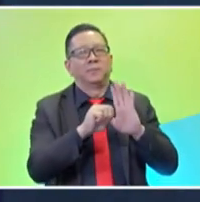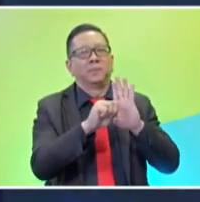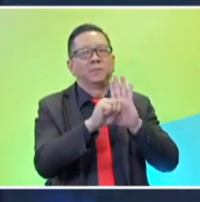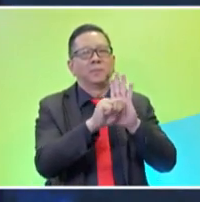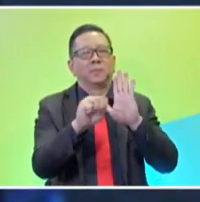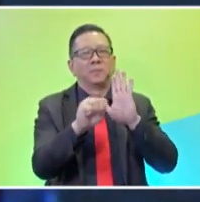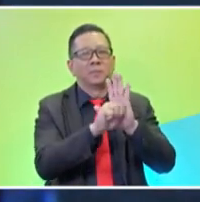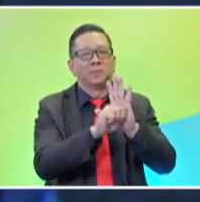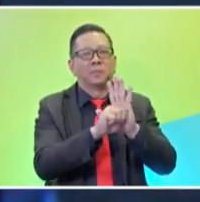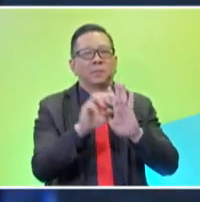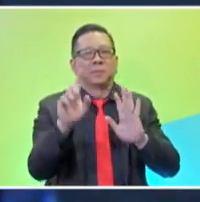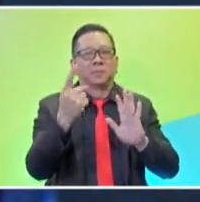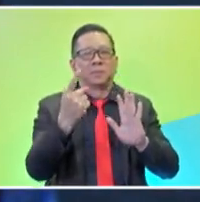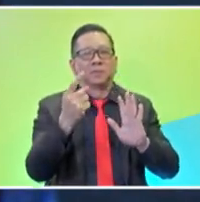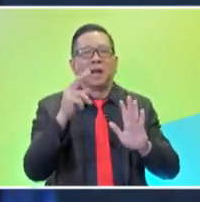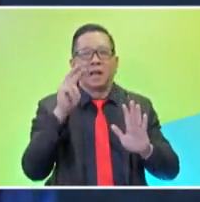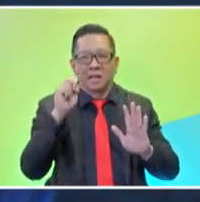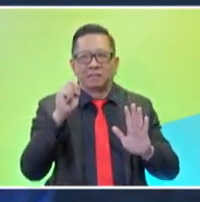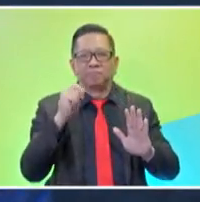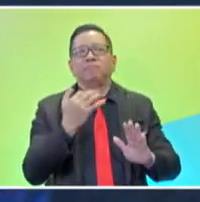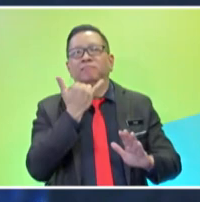Apa itu kita boleh Bagi